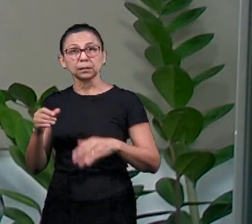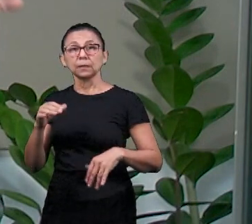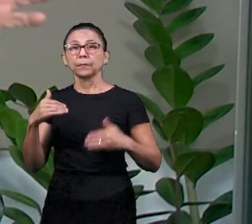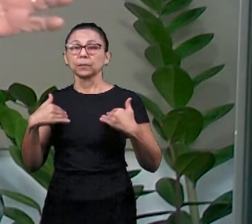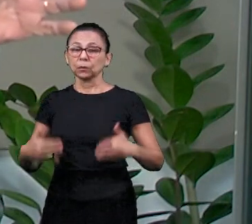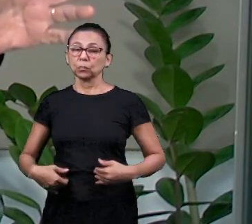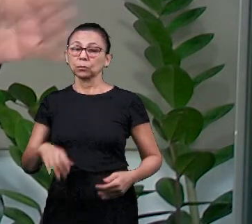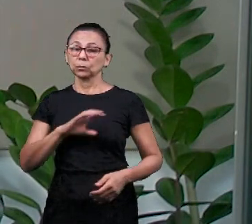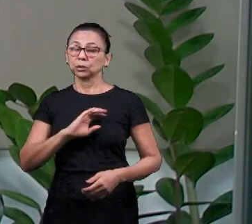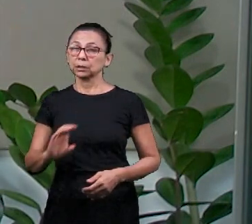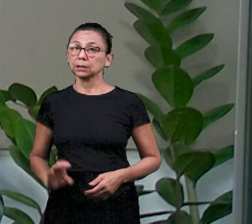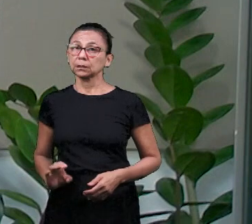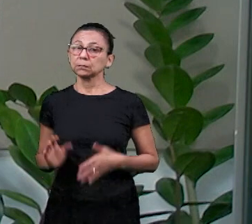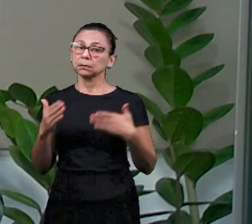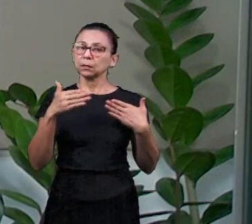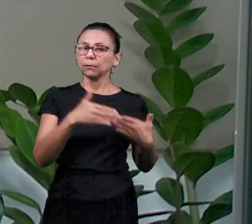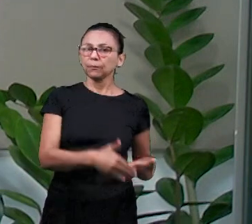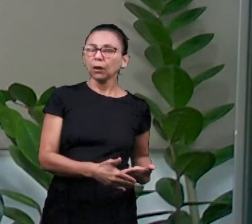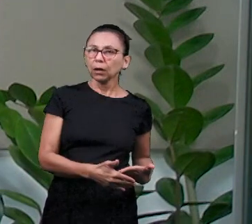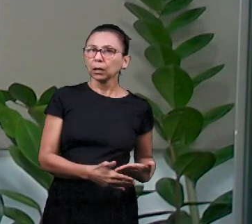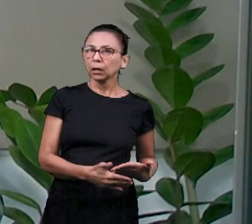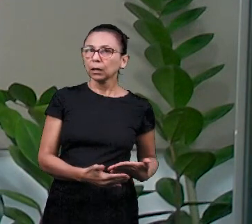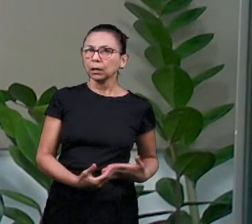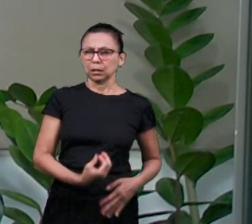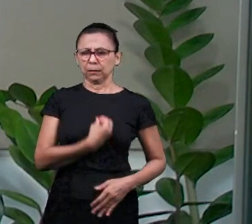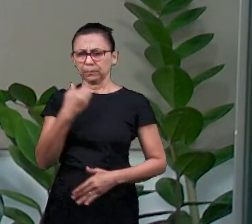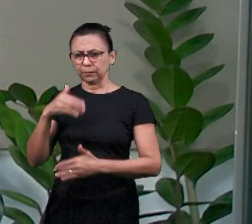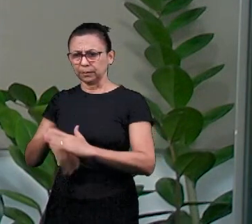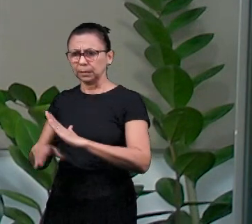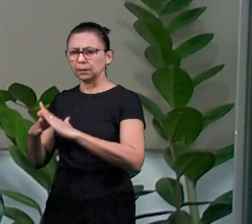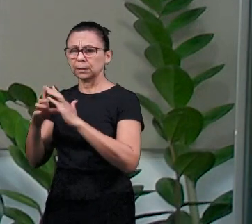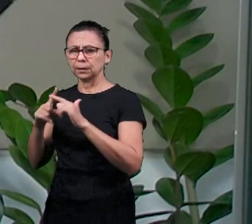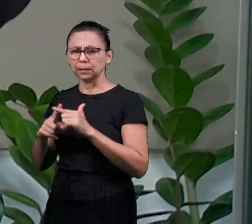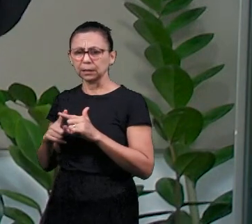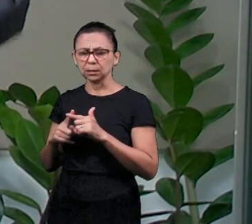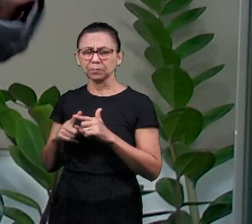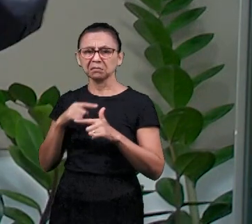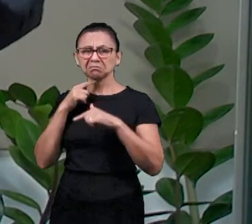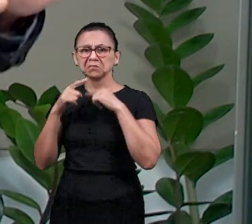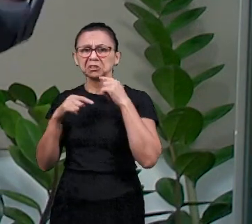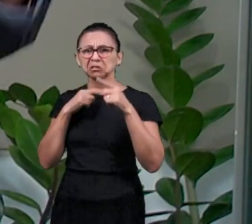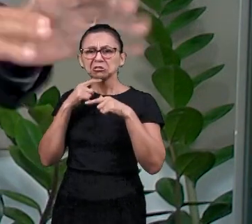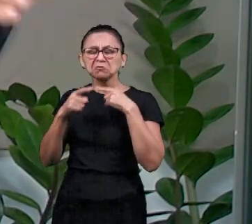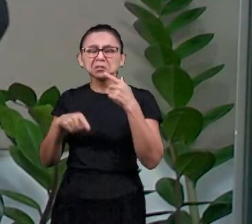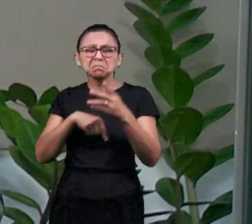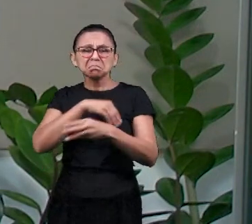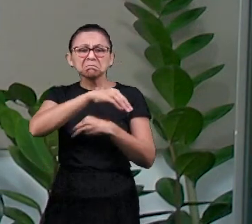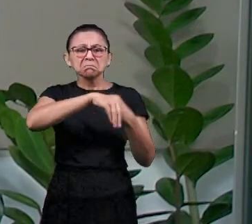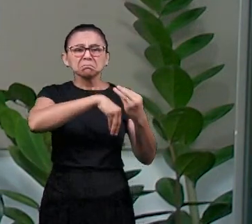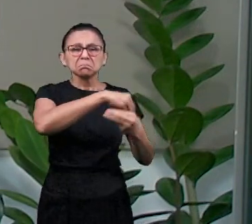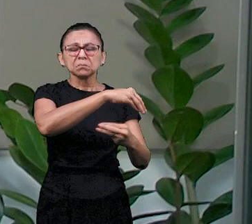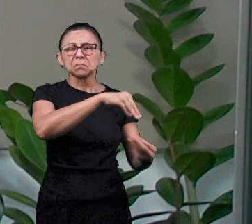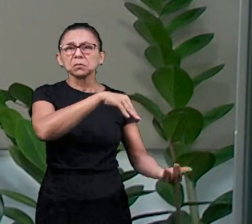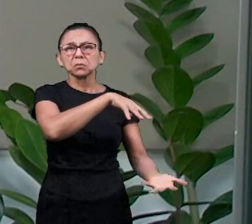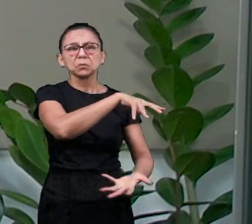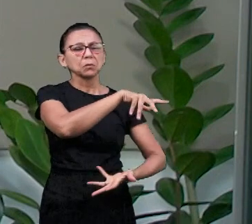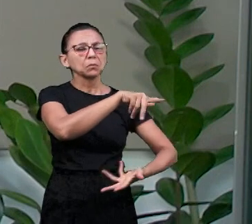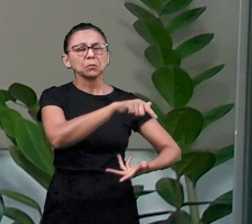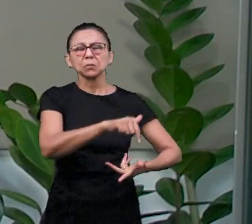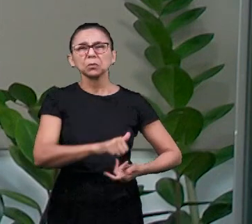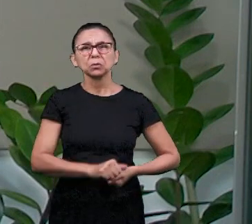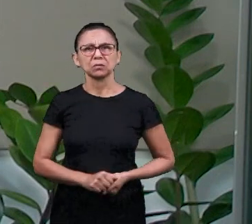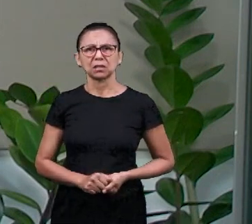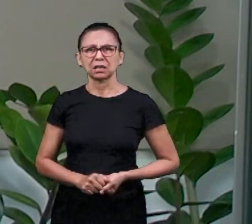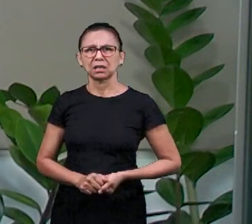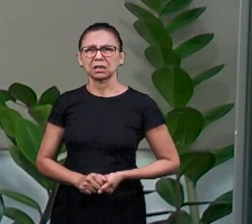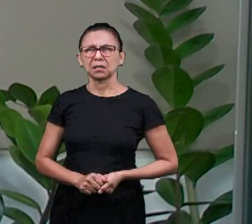que c'est le spirituel, il ne sait pas qu'est-ce que c'est la religion. Il fait les choses sans le spirituel. Il n'a pas besoin du spirituel.